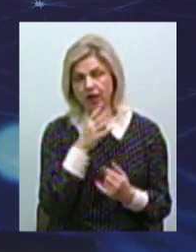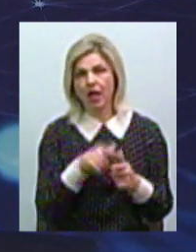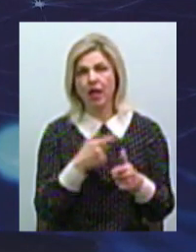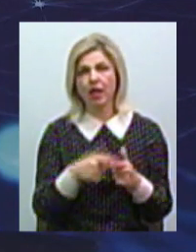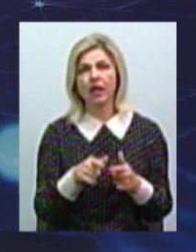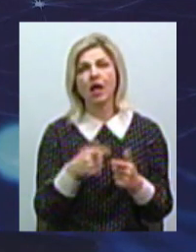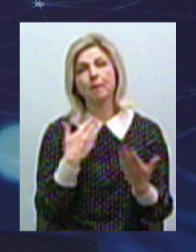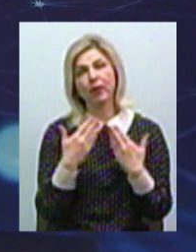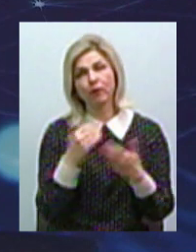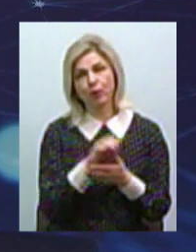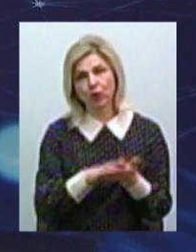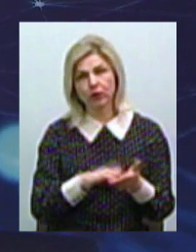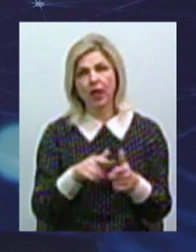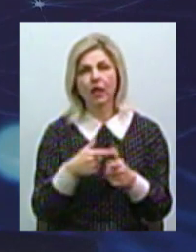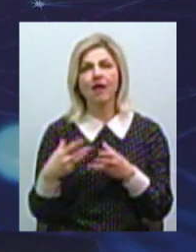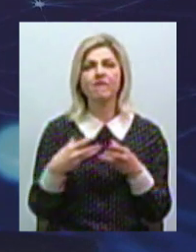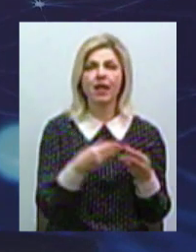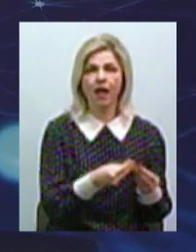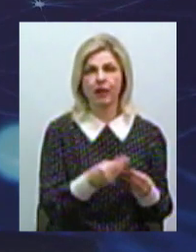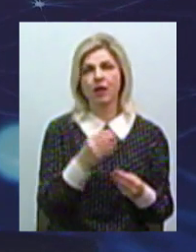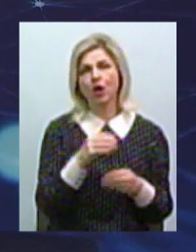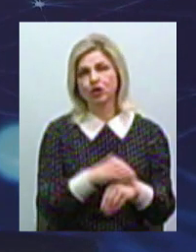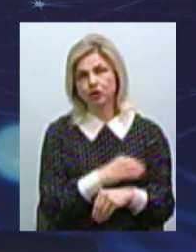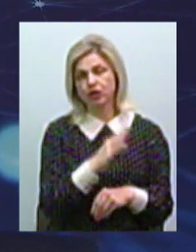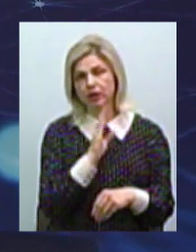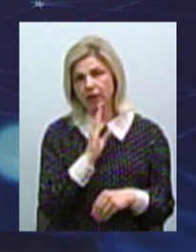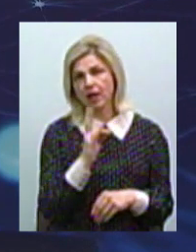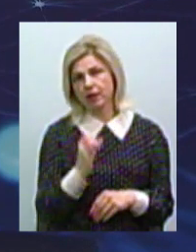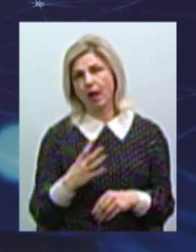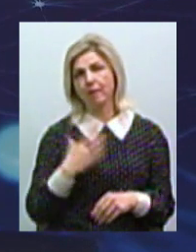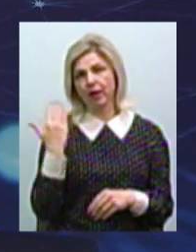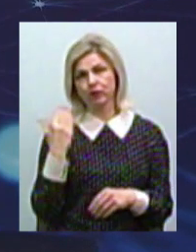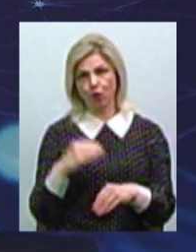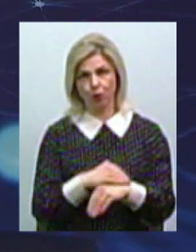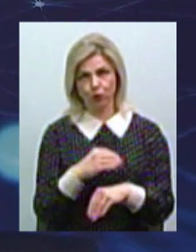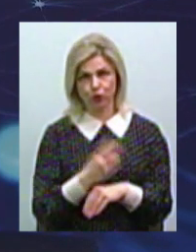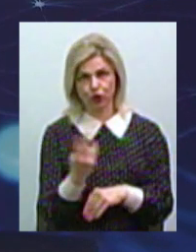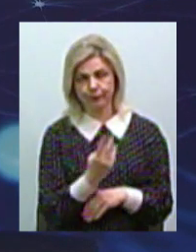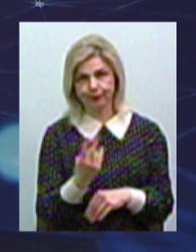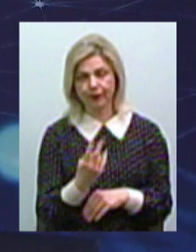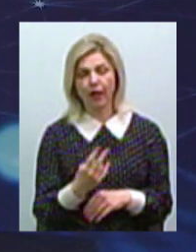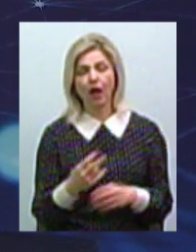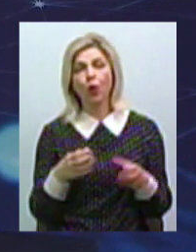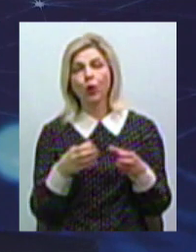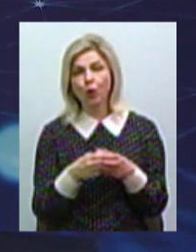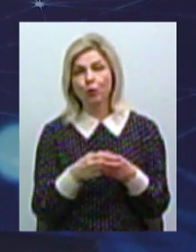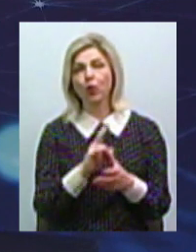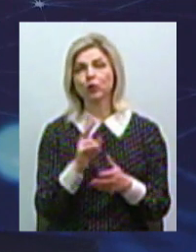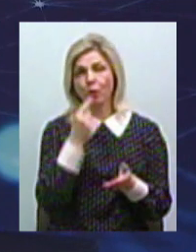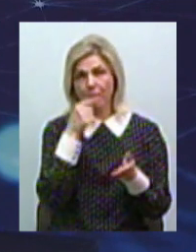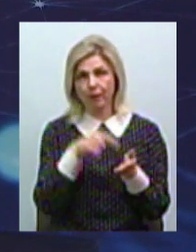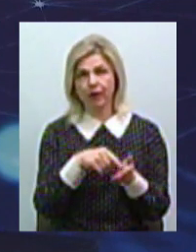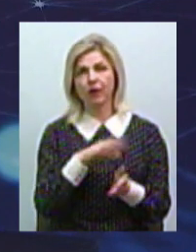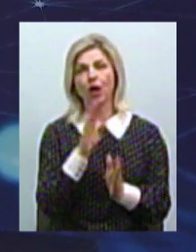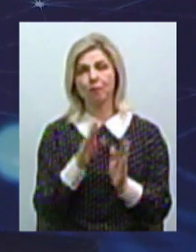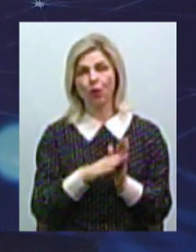спілкуватися, або продовжується вплив або жінки, або дружини на колишнє подружжя. Тобто спектр тих осіб, які підпадають під коло осіб,